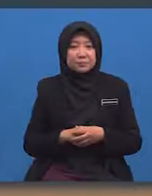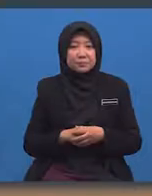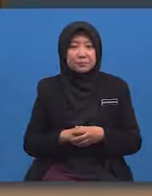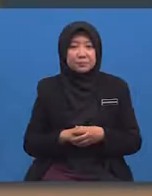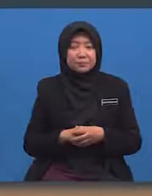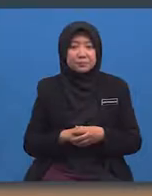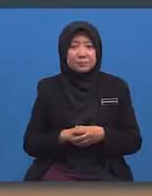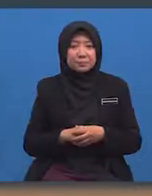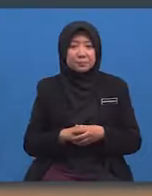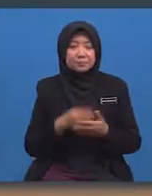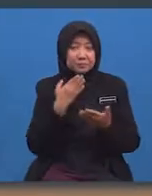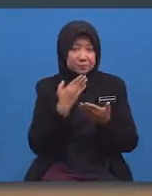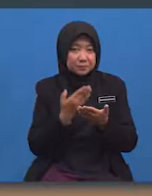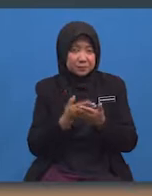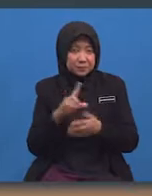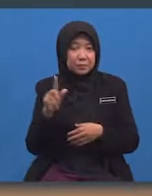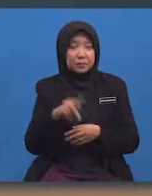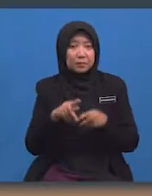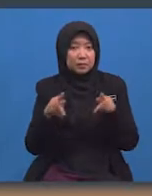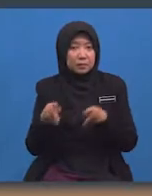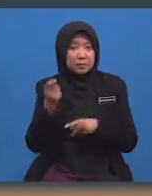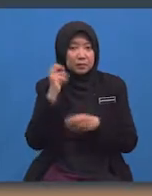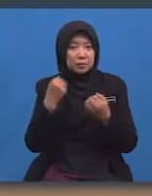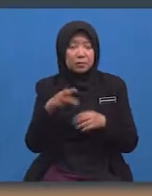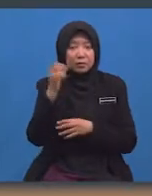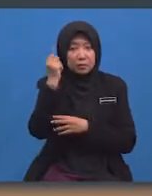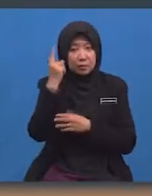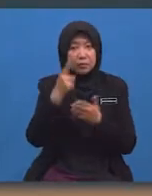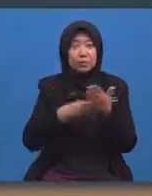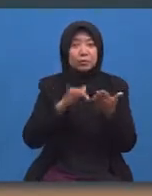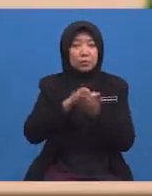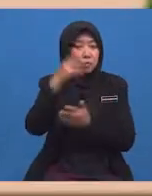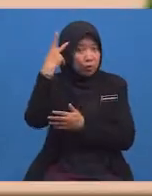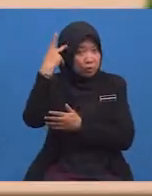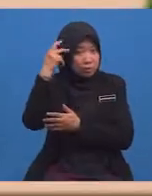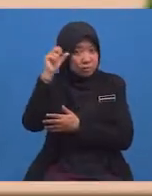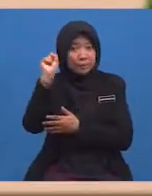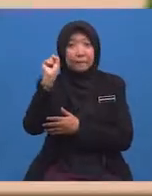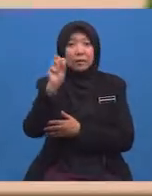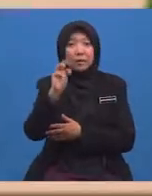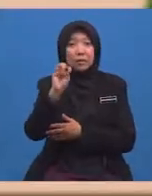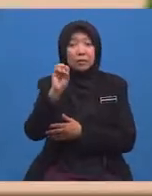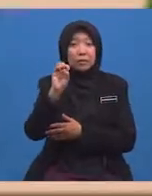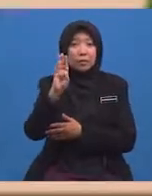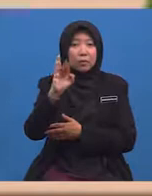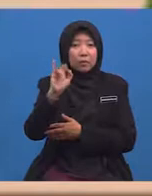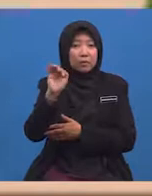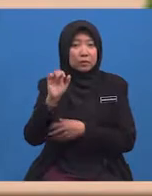Baiklah anak-anak, setelah kita memahami konsep mobiliti sosial, jom kita